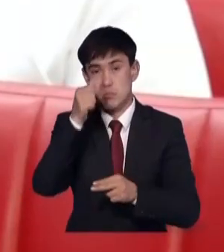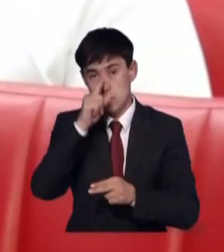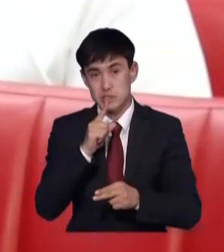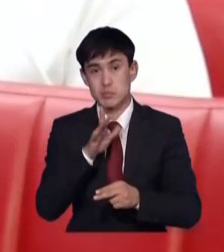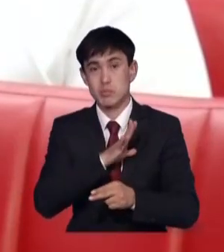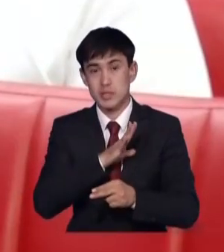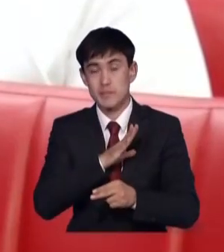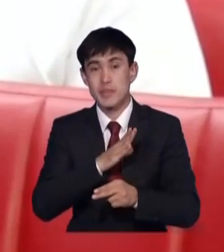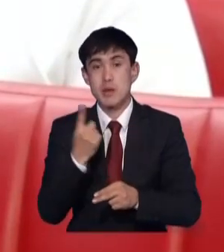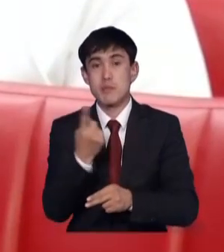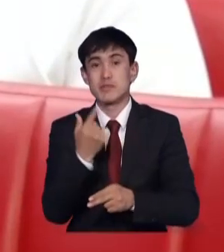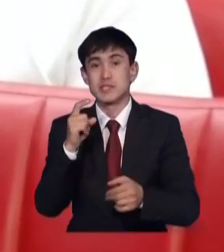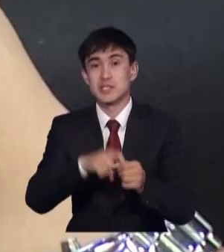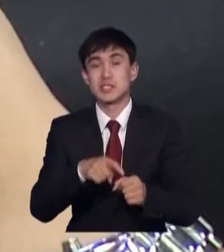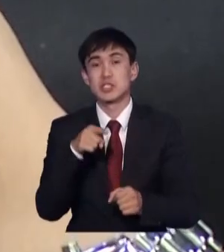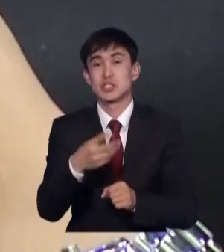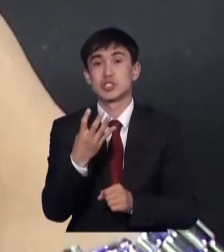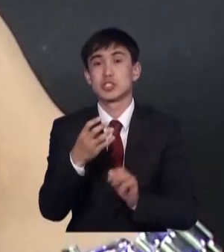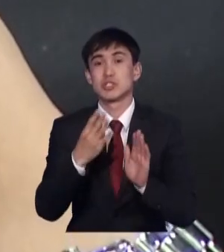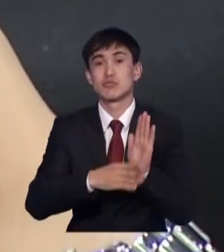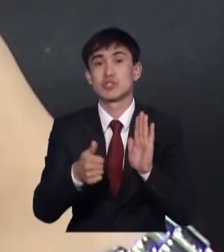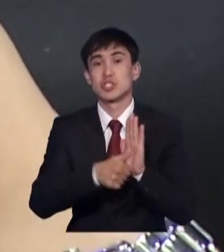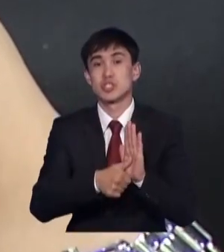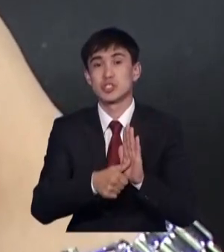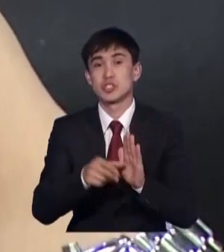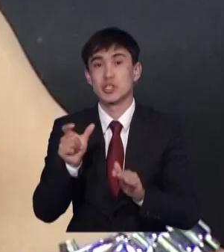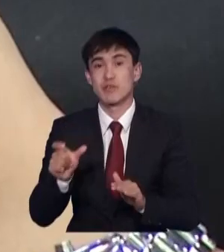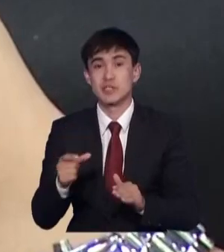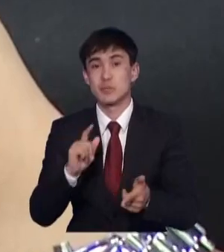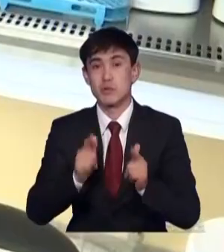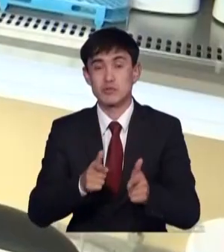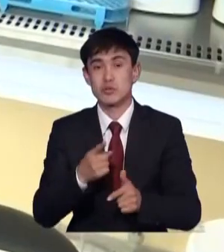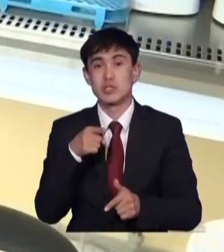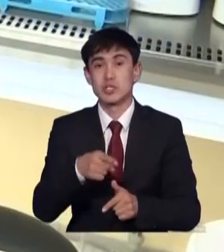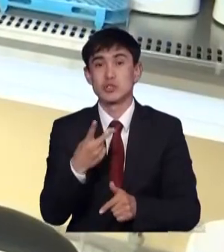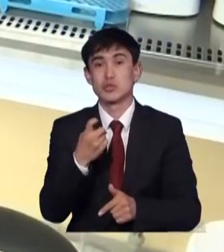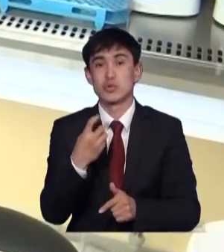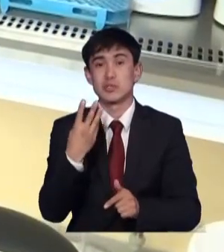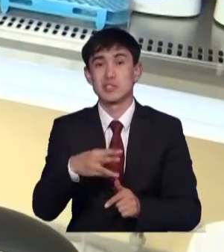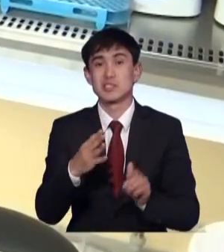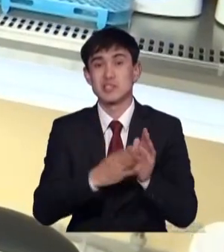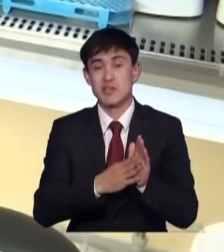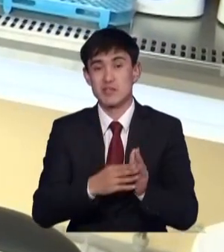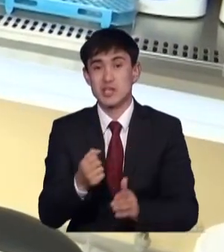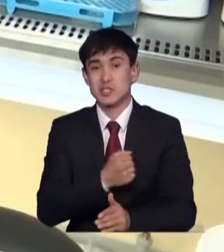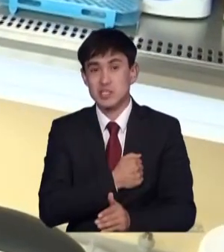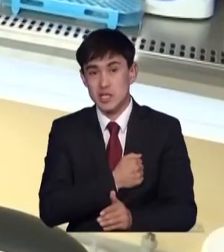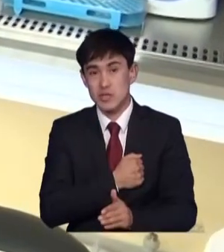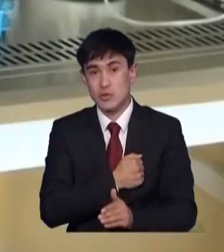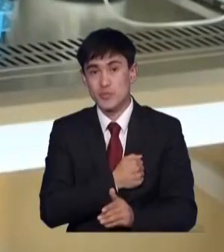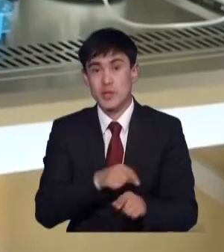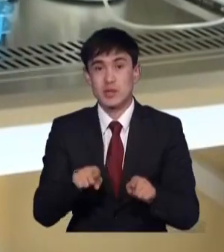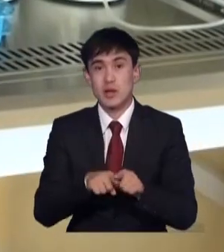было первично зарегистрировано 1.96 случаев из них подтверждено 139 К сожалению